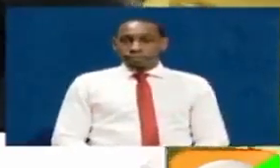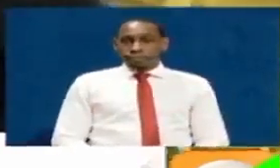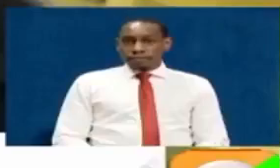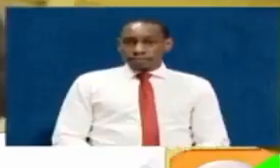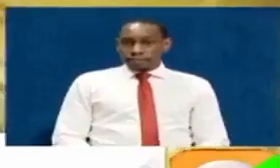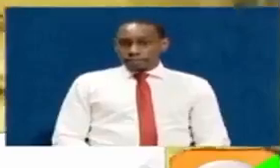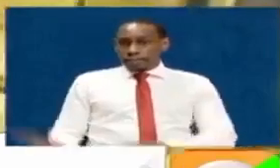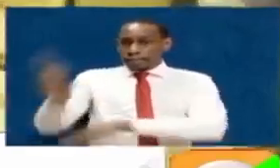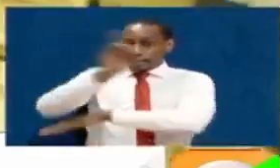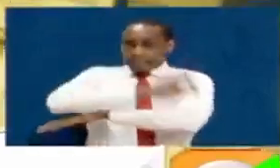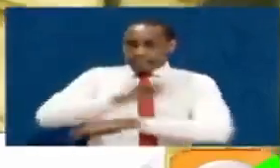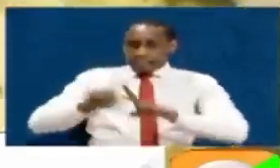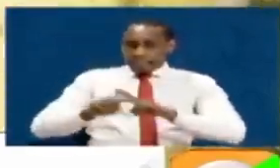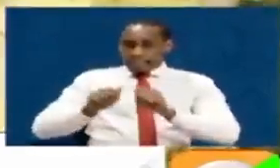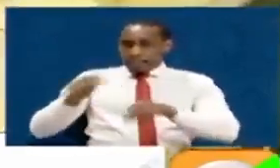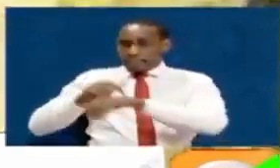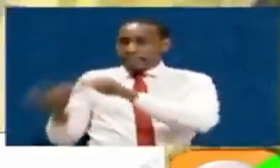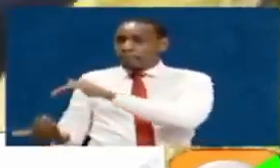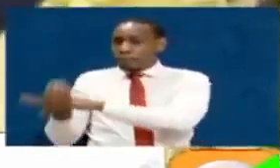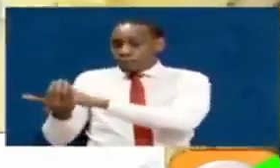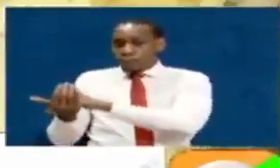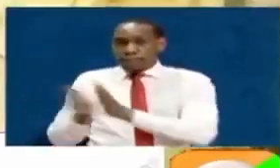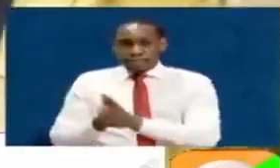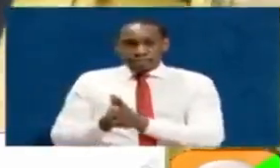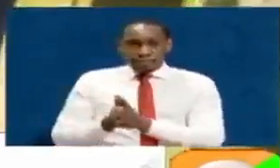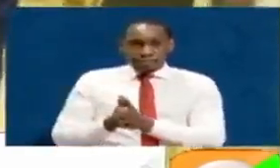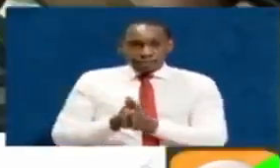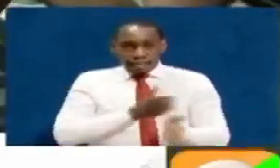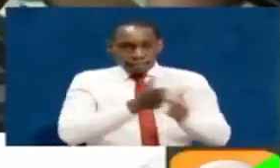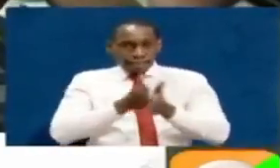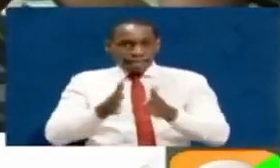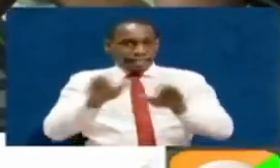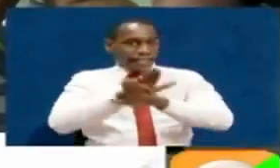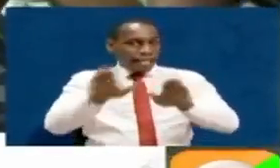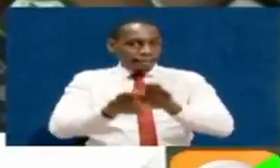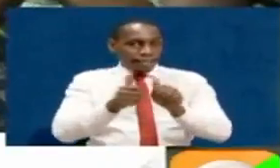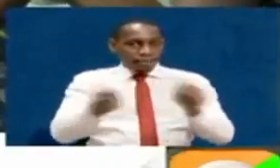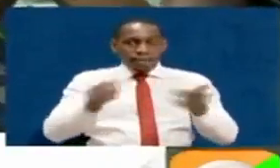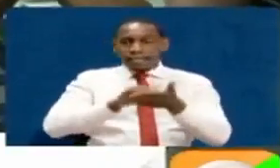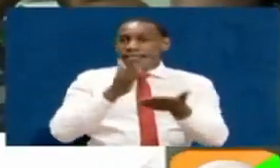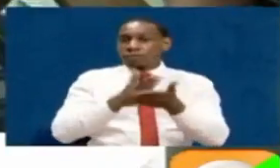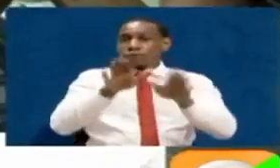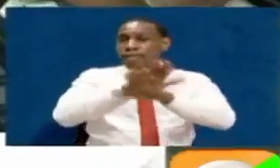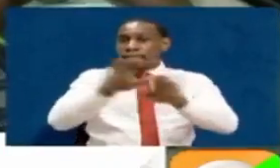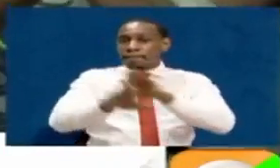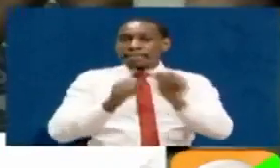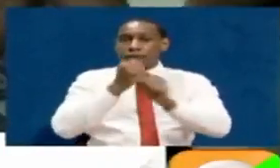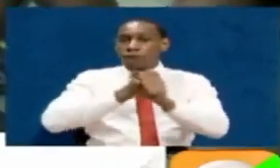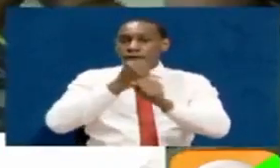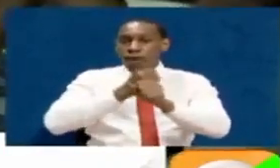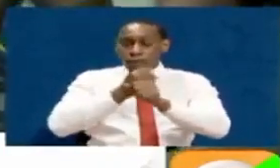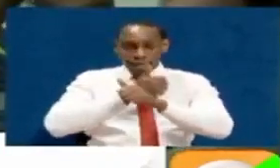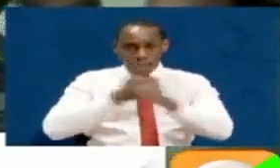Siku yangu inaanza vizuri asubuhi, kutayarisha mitambo yote na kuhakikisha kila kitu inafanya